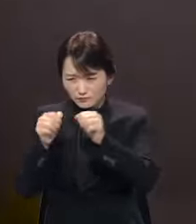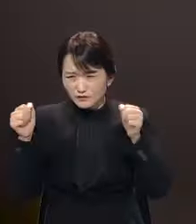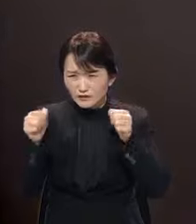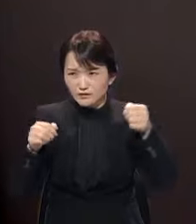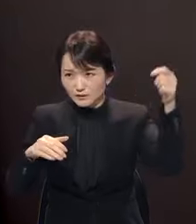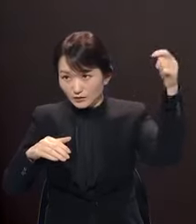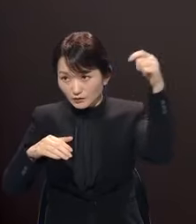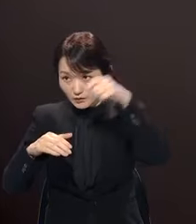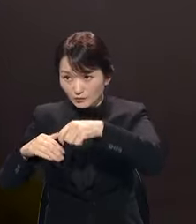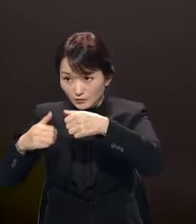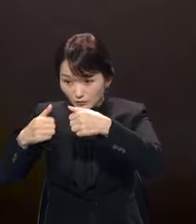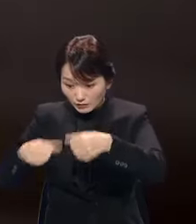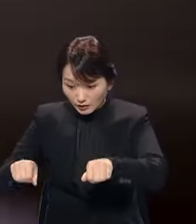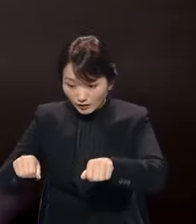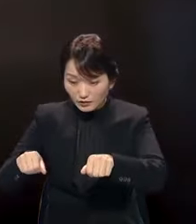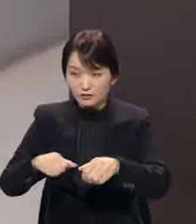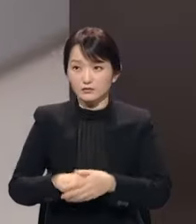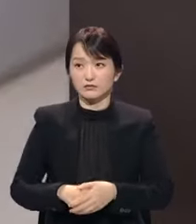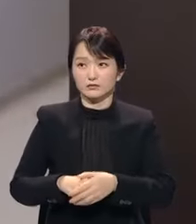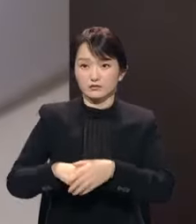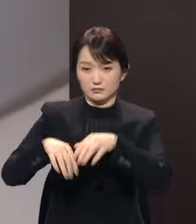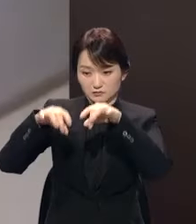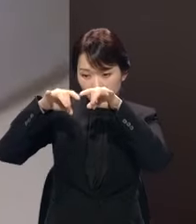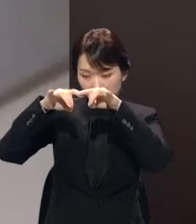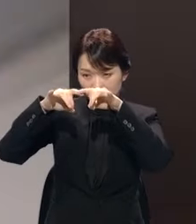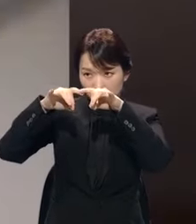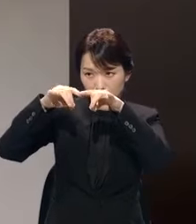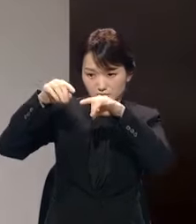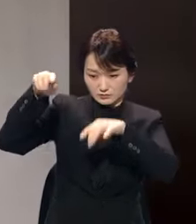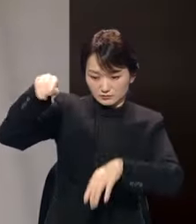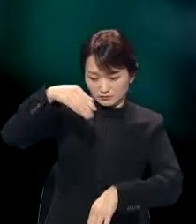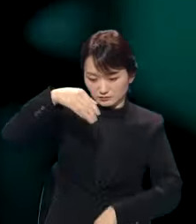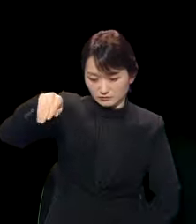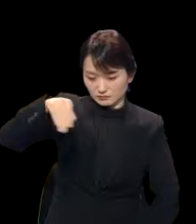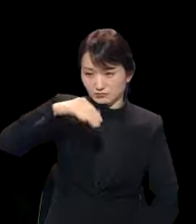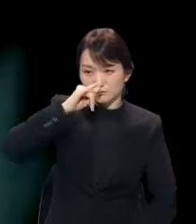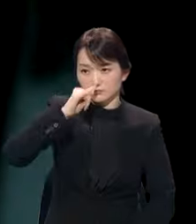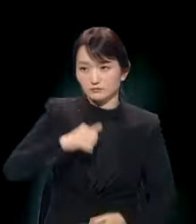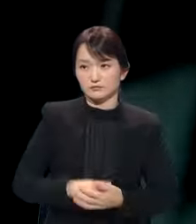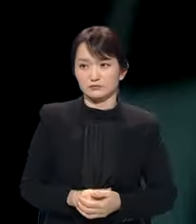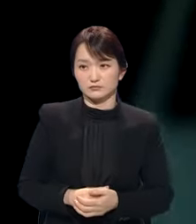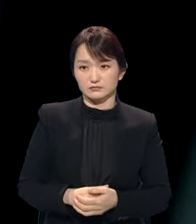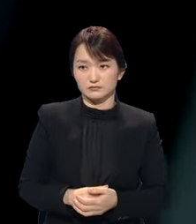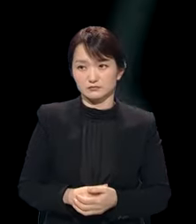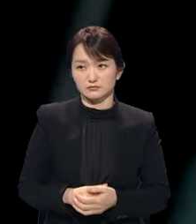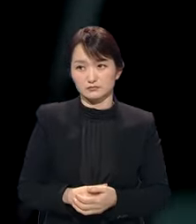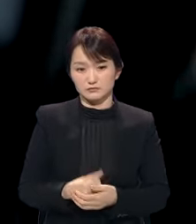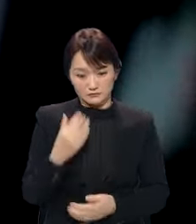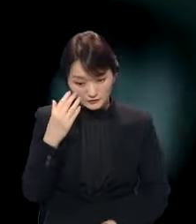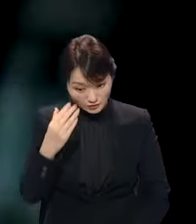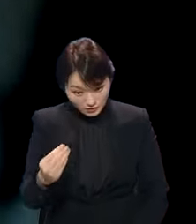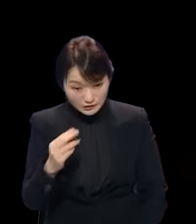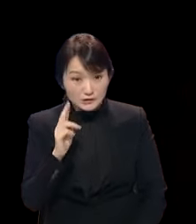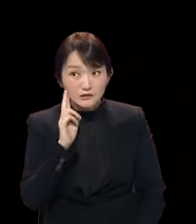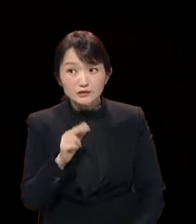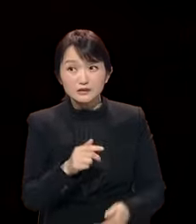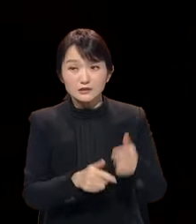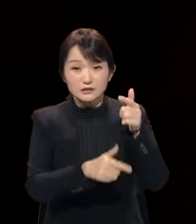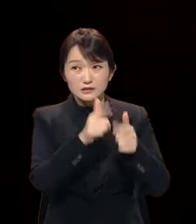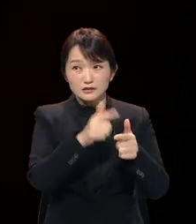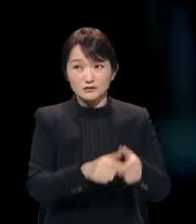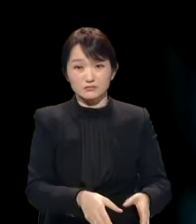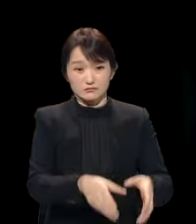됐습니다. 충격에 전등도 저렇게 대롱대롱대롱. 아이고 세상에. 자, 옆을 볼까요? 더 심각합니다. 나무가 겹친